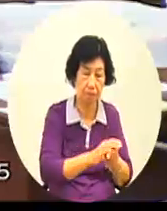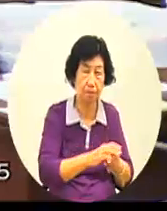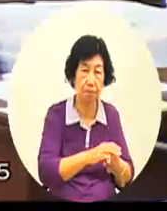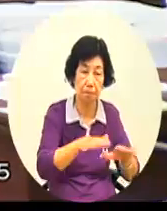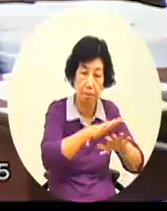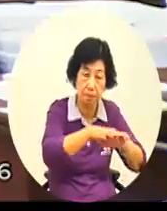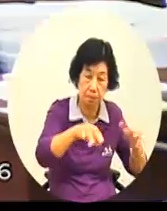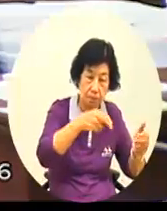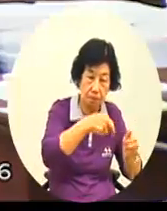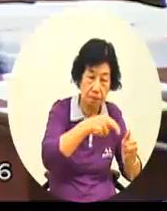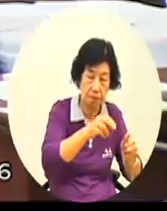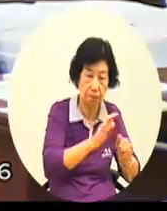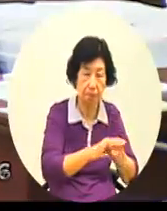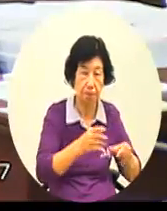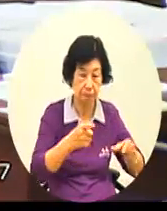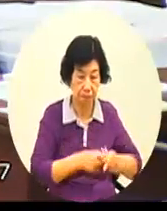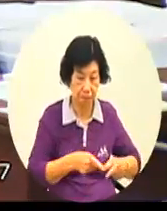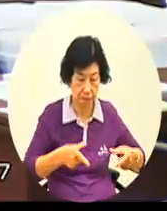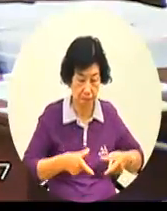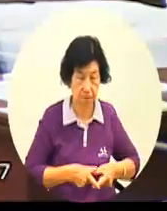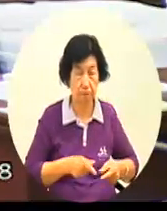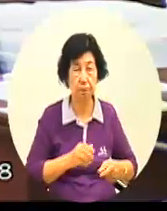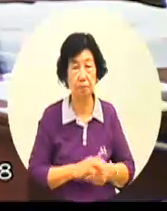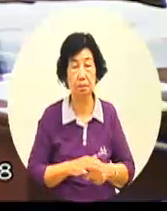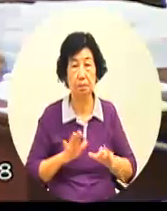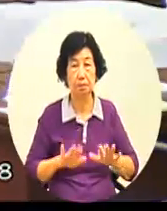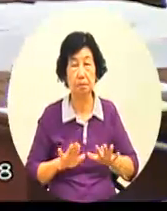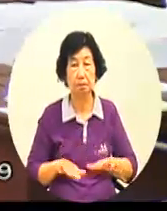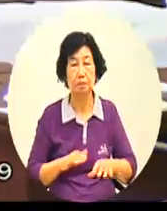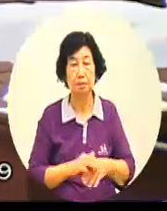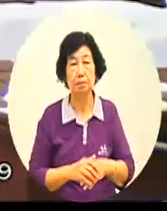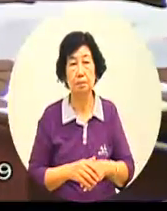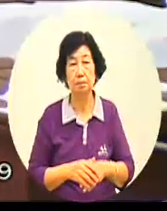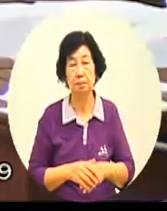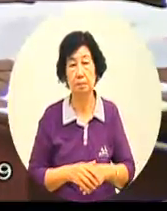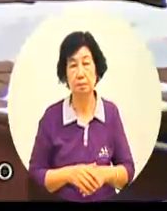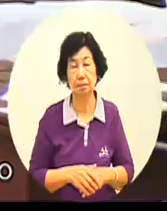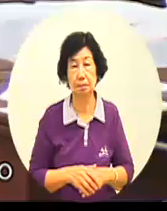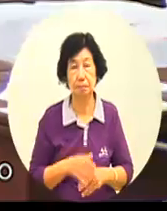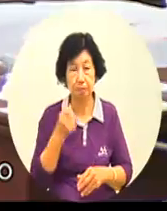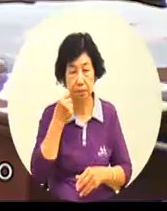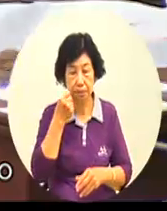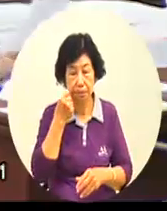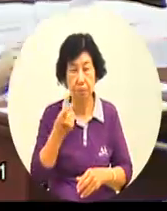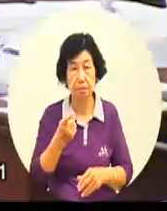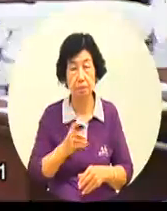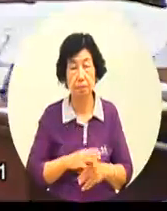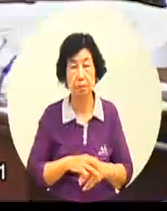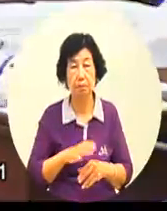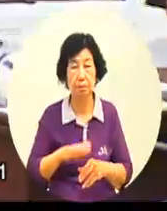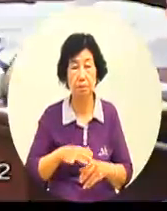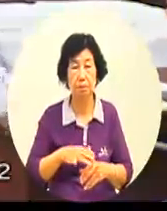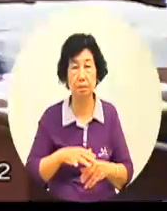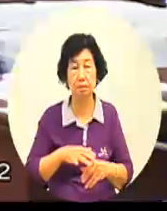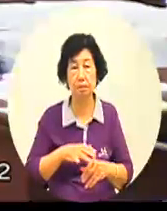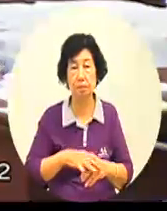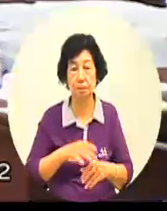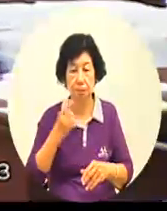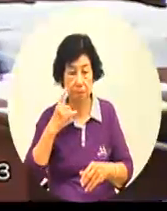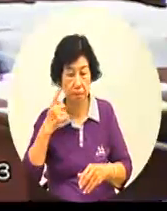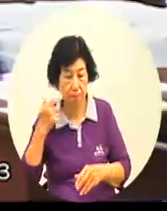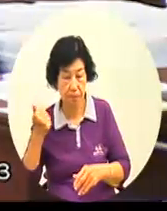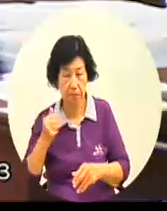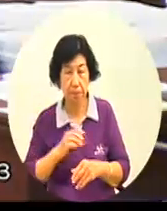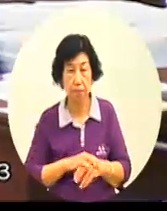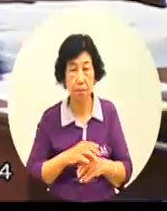构，但是很多现在会不想把家庭的成员送到安养机构，希望能够